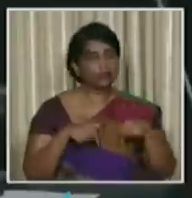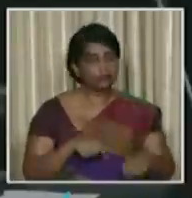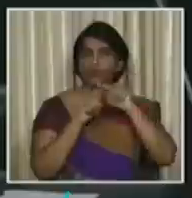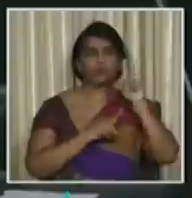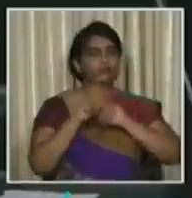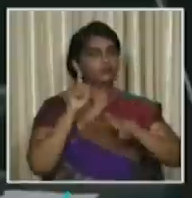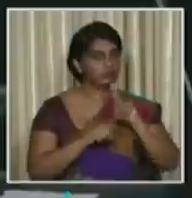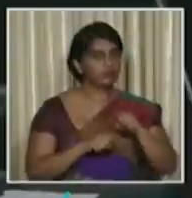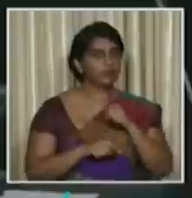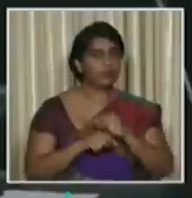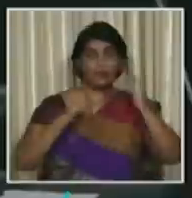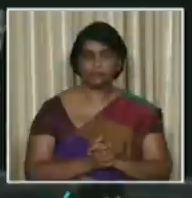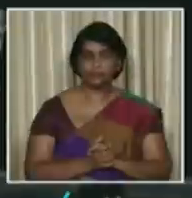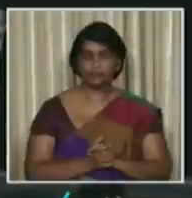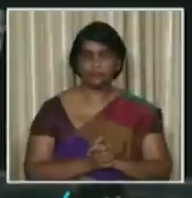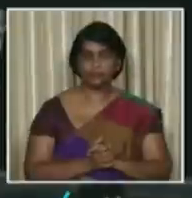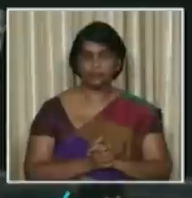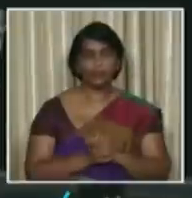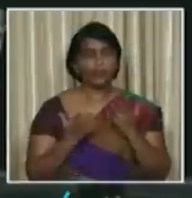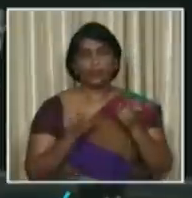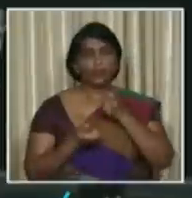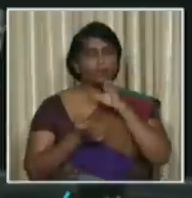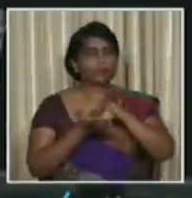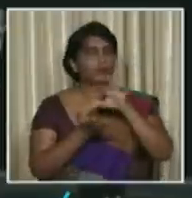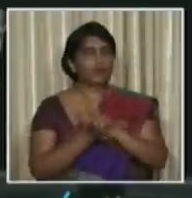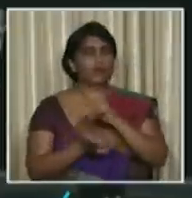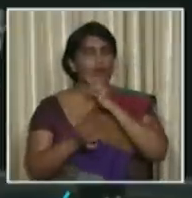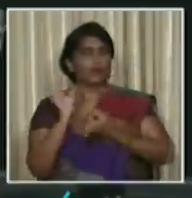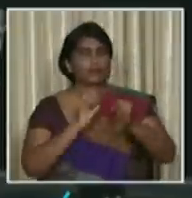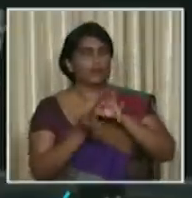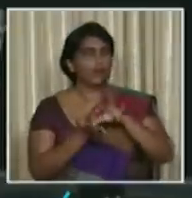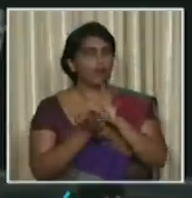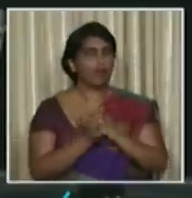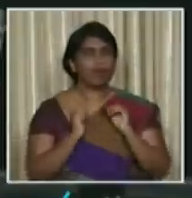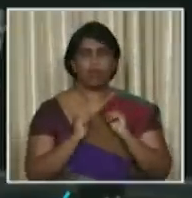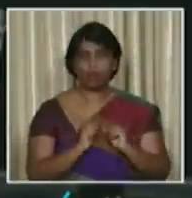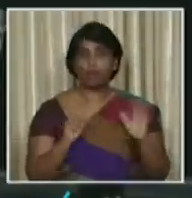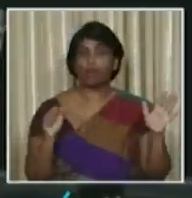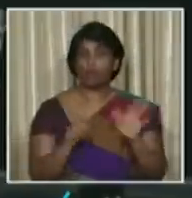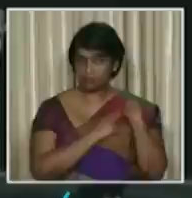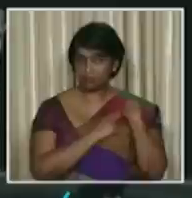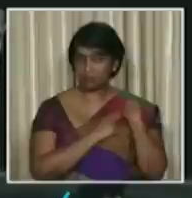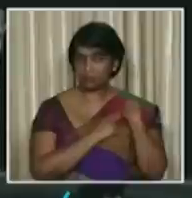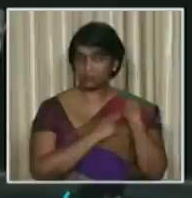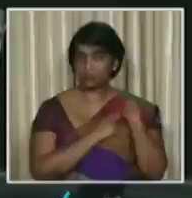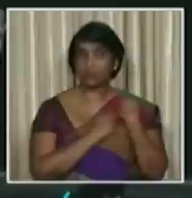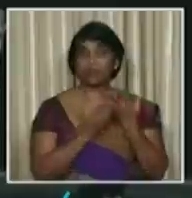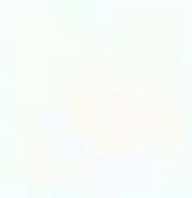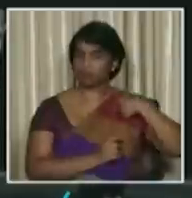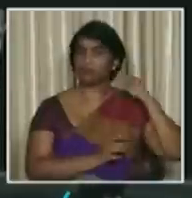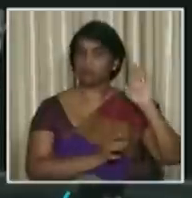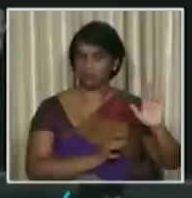කතා කරන්නේ. ඉතින් තෙමෙන් නැතුව නාන්න බෑ. කොහෙද නඩු දාන්නේ, කොහොමද නඩු දාන්නේ, මොන විදියට නඩු දාන්නේ කියන එකේ සම්පූර්ණ වගකීම ලබා ගත